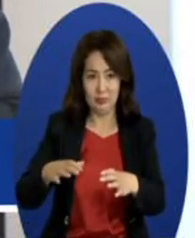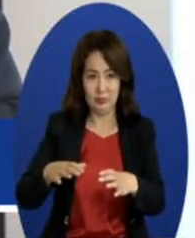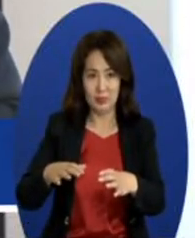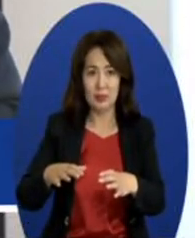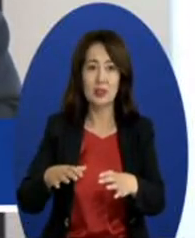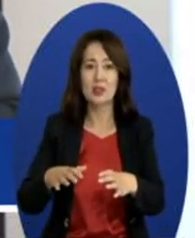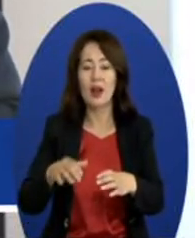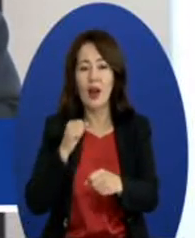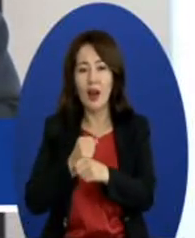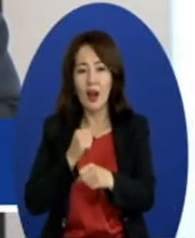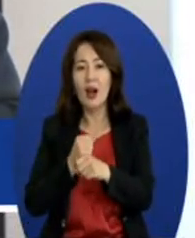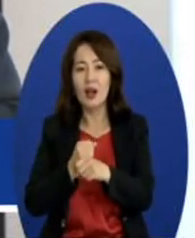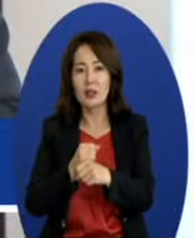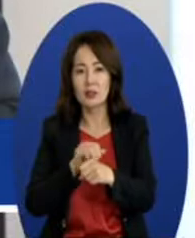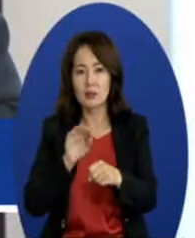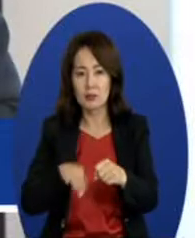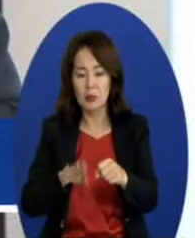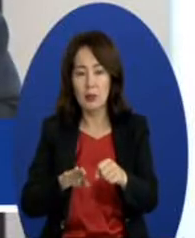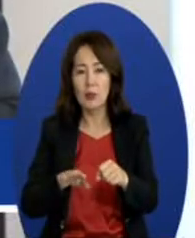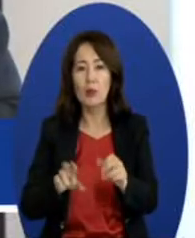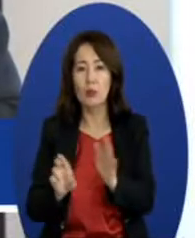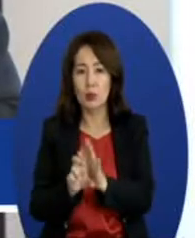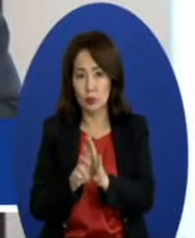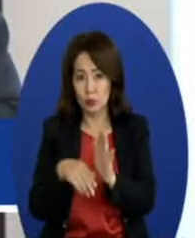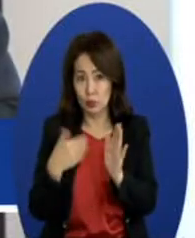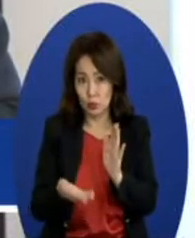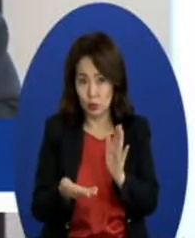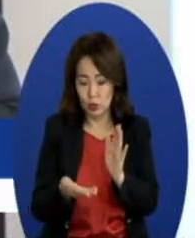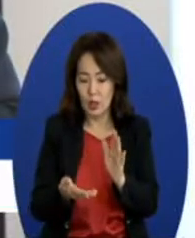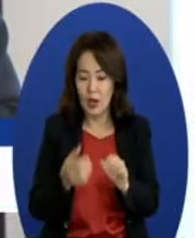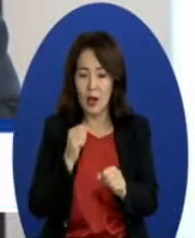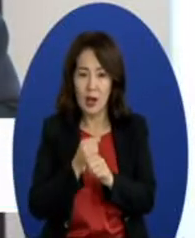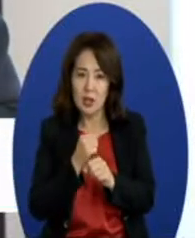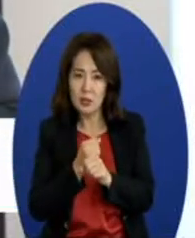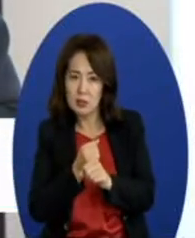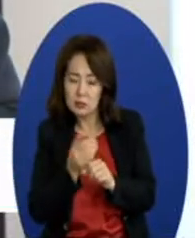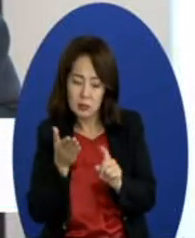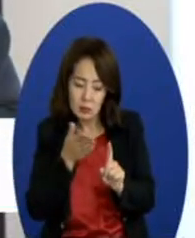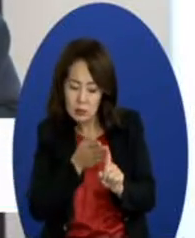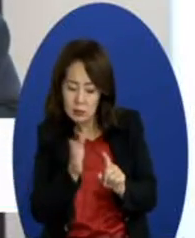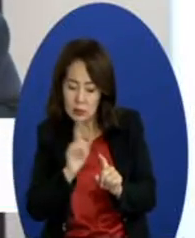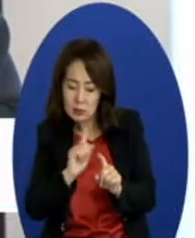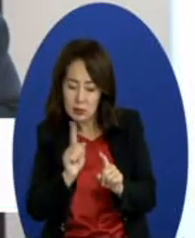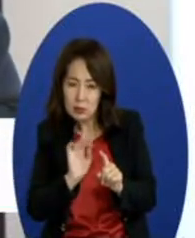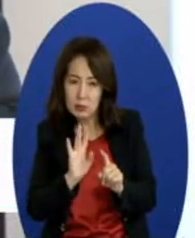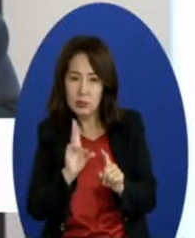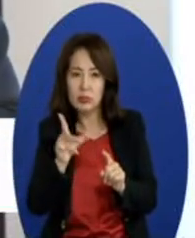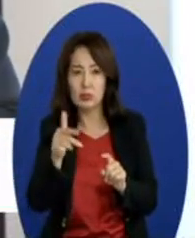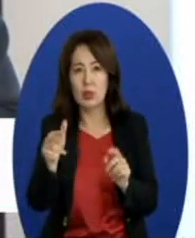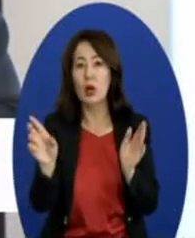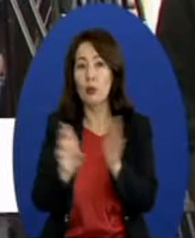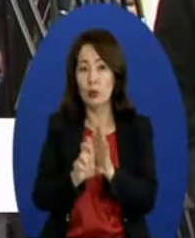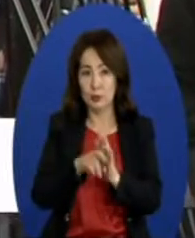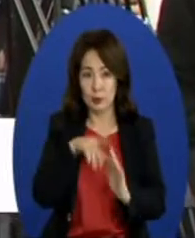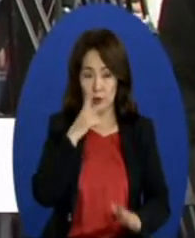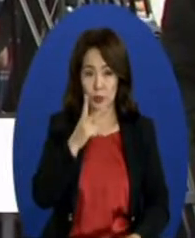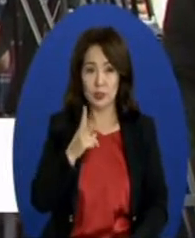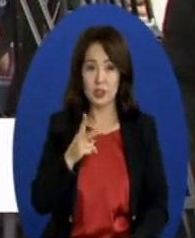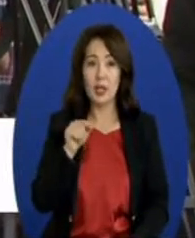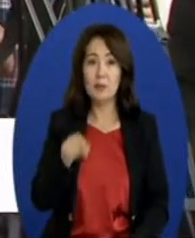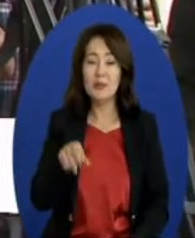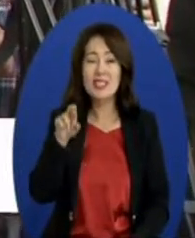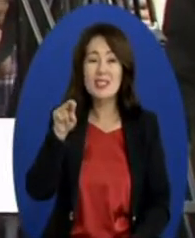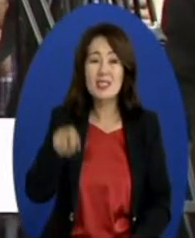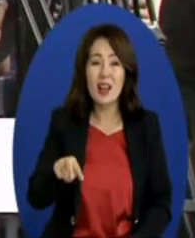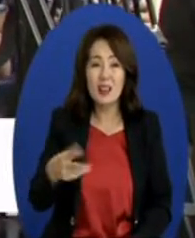нэгжтэй ажил хөдөлмөр эрхлэх боломжийг нь олгож, ажил хөдөлмөр эрхлэх замаар засрал хүмүүжил олох боломжтой гэж үзэж байгаа.